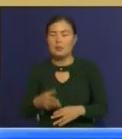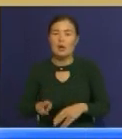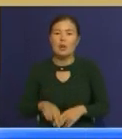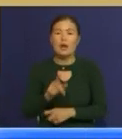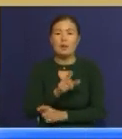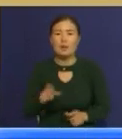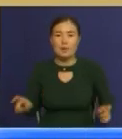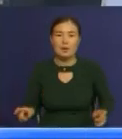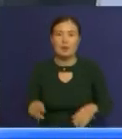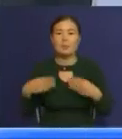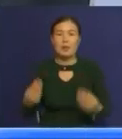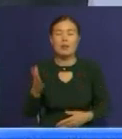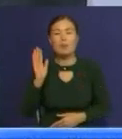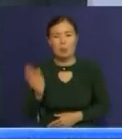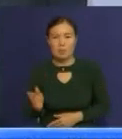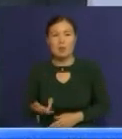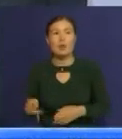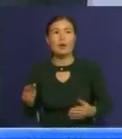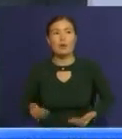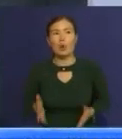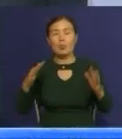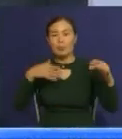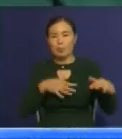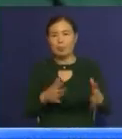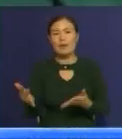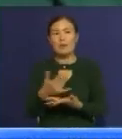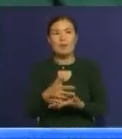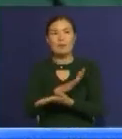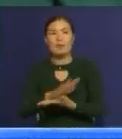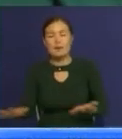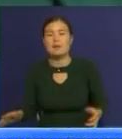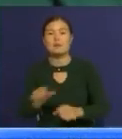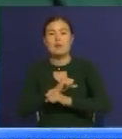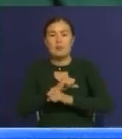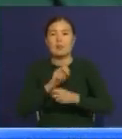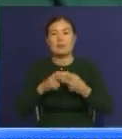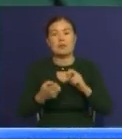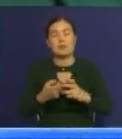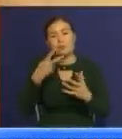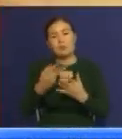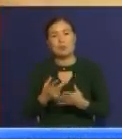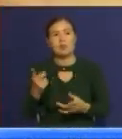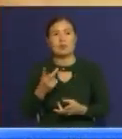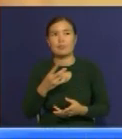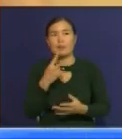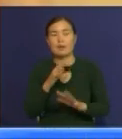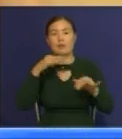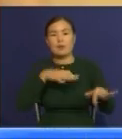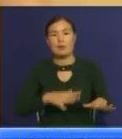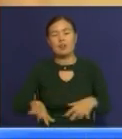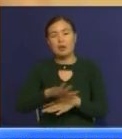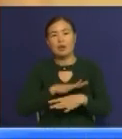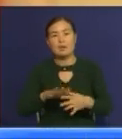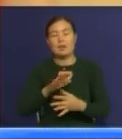бір орталықтандырған береміз. Ал мына тұрғын теңіз жағасында тазалық, демалу мәселелеріне мән беруді сұрады. Мен мына теңіз жағасында